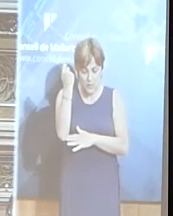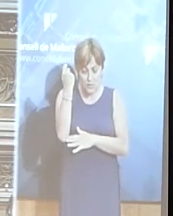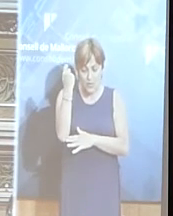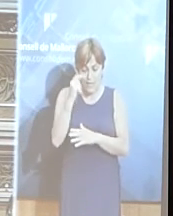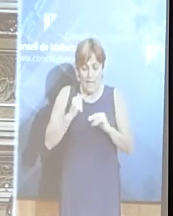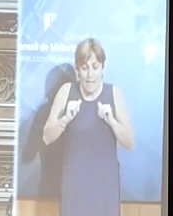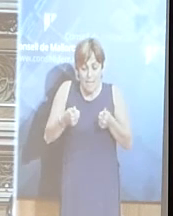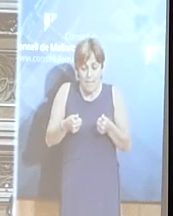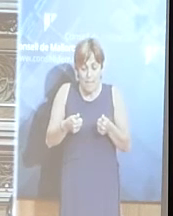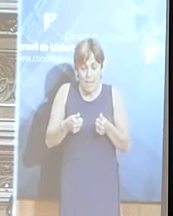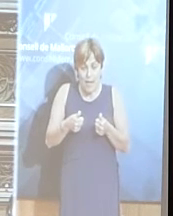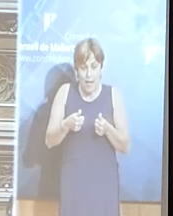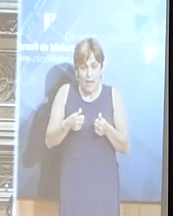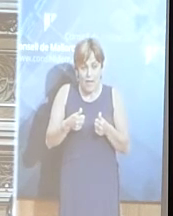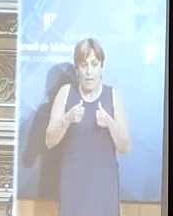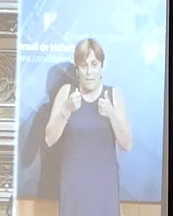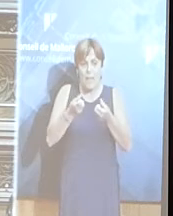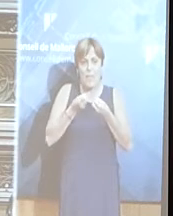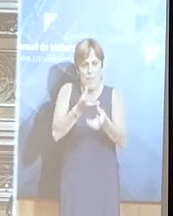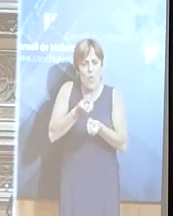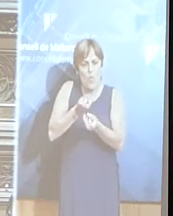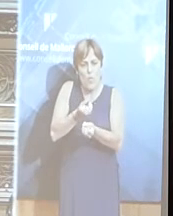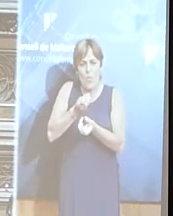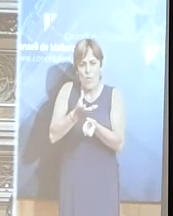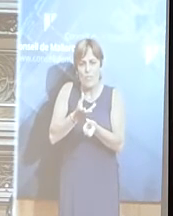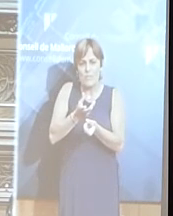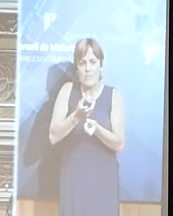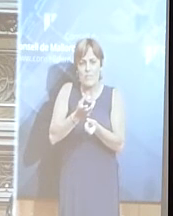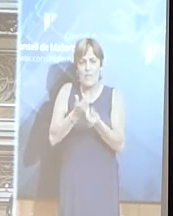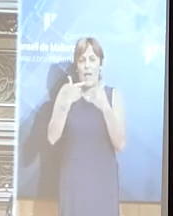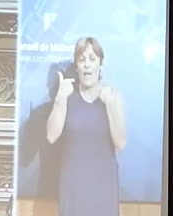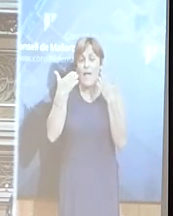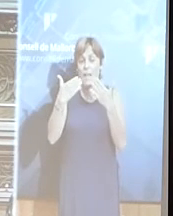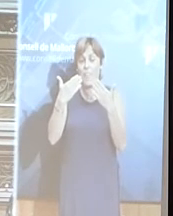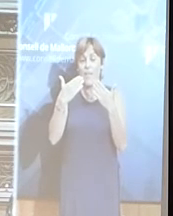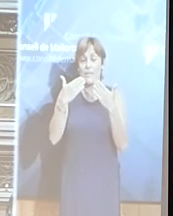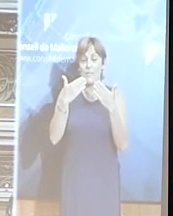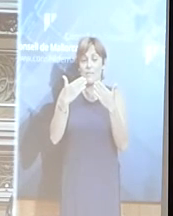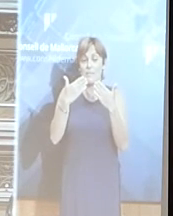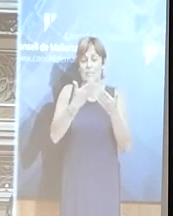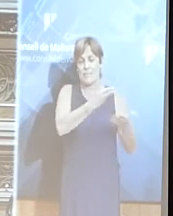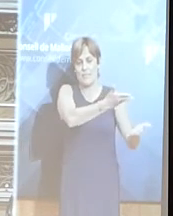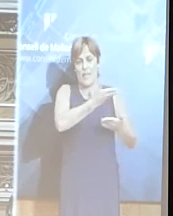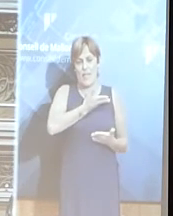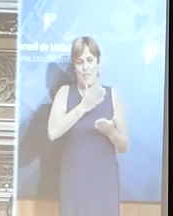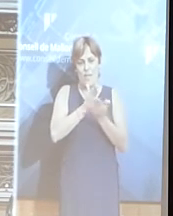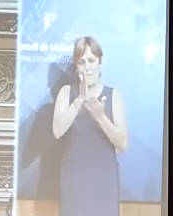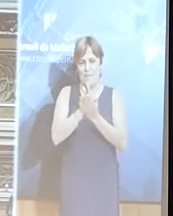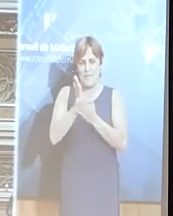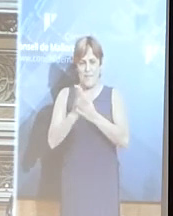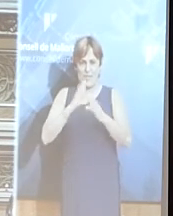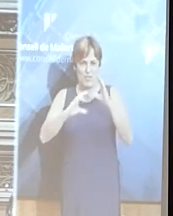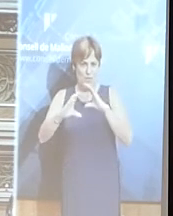del mensatge que han donat a través del control dels mitjans que els ajuden és de nou que estem millorant, però escolti, estem millorant d'una base molt més